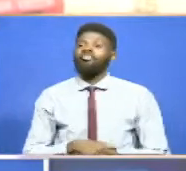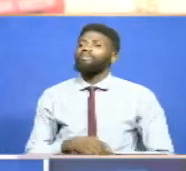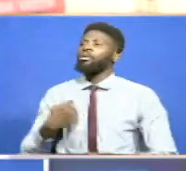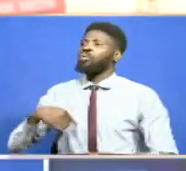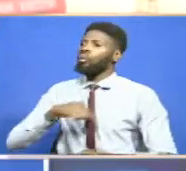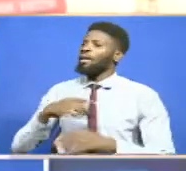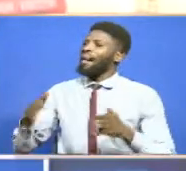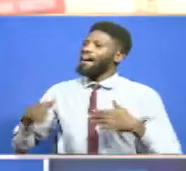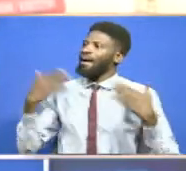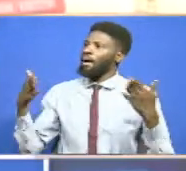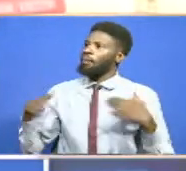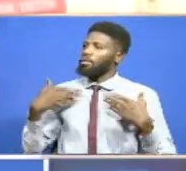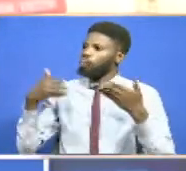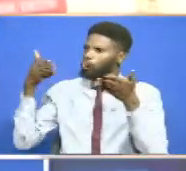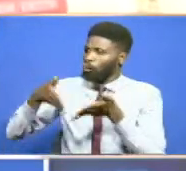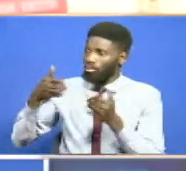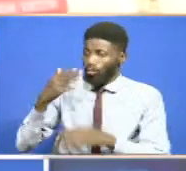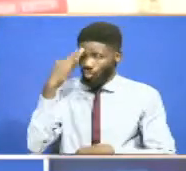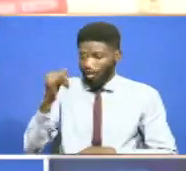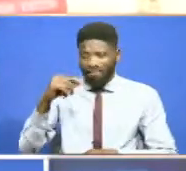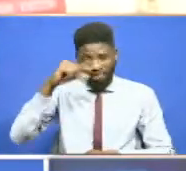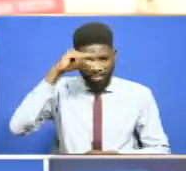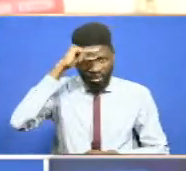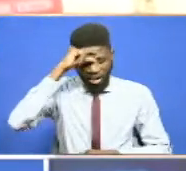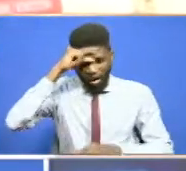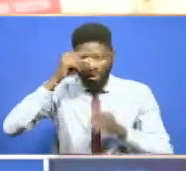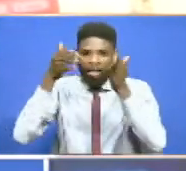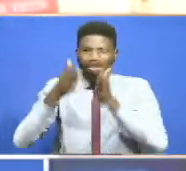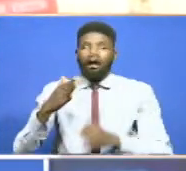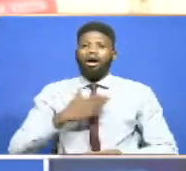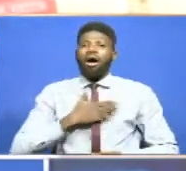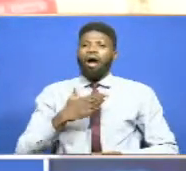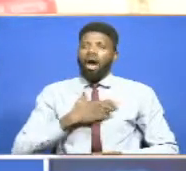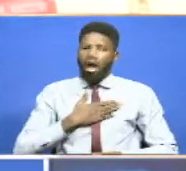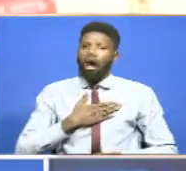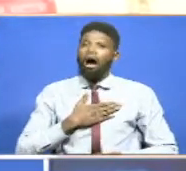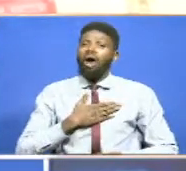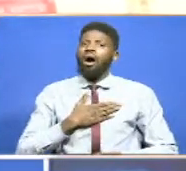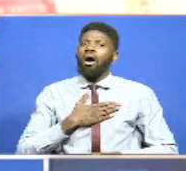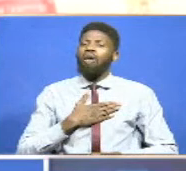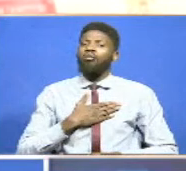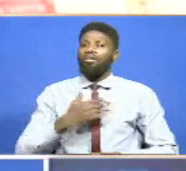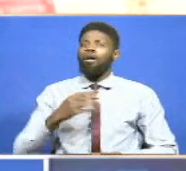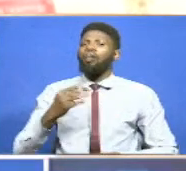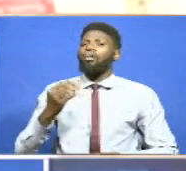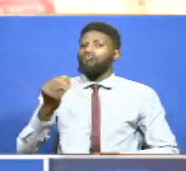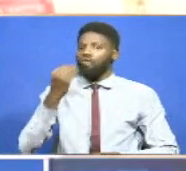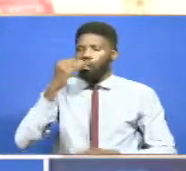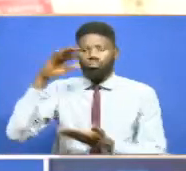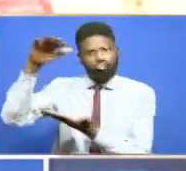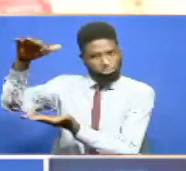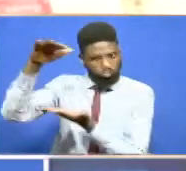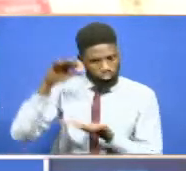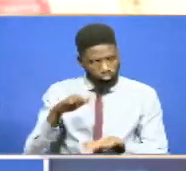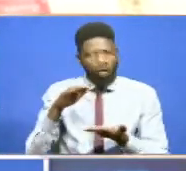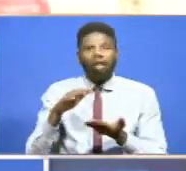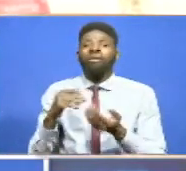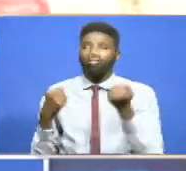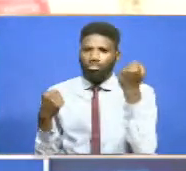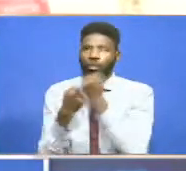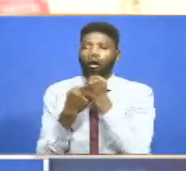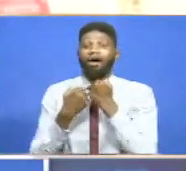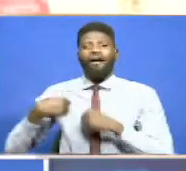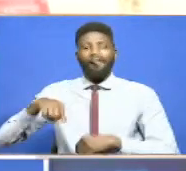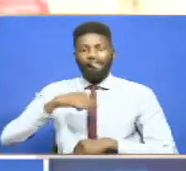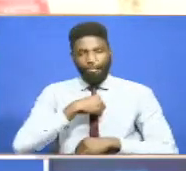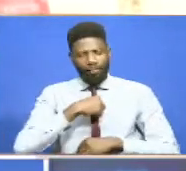leo kwa kupokewa na governor wetu, ametuletea chakula ambayo itatujenga kuendelea